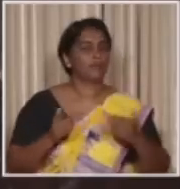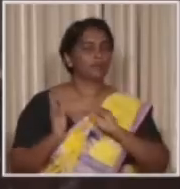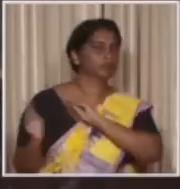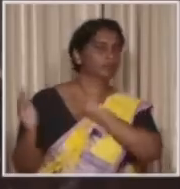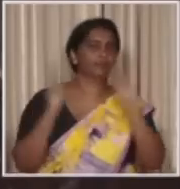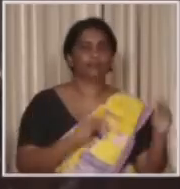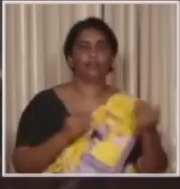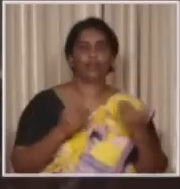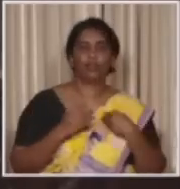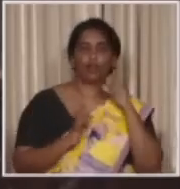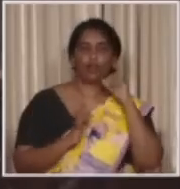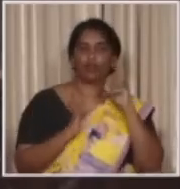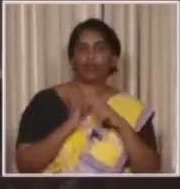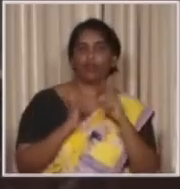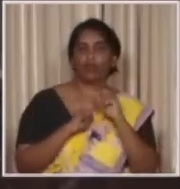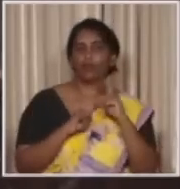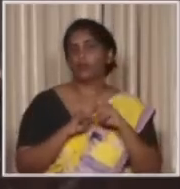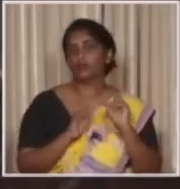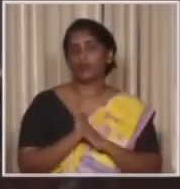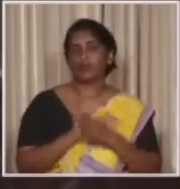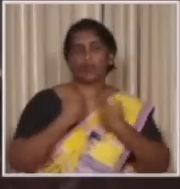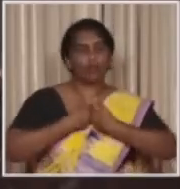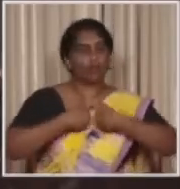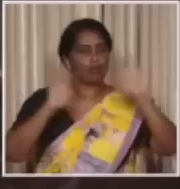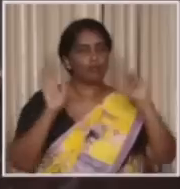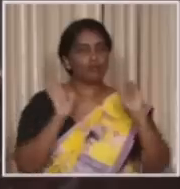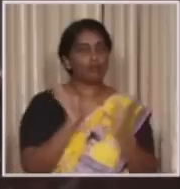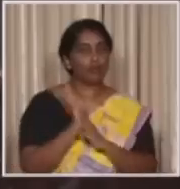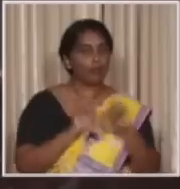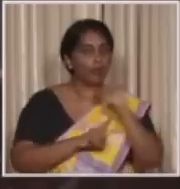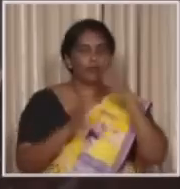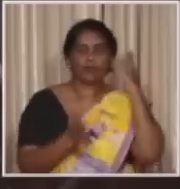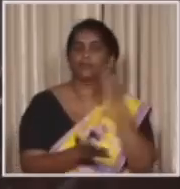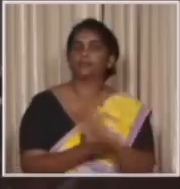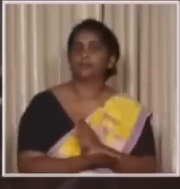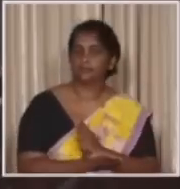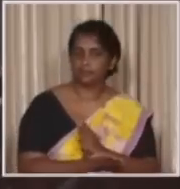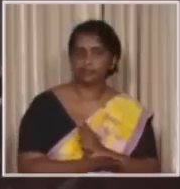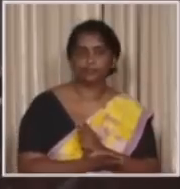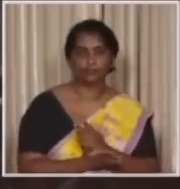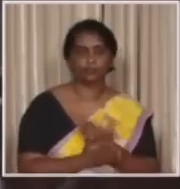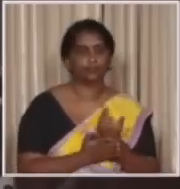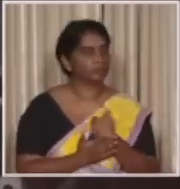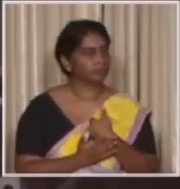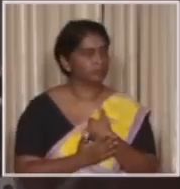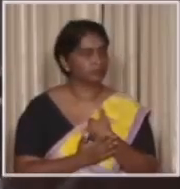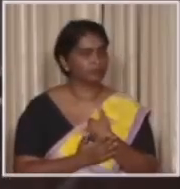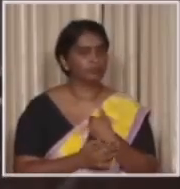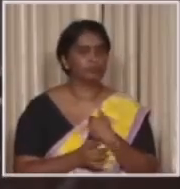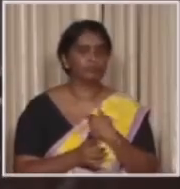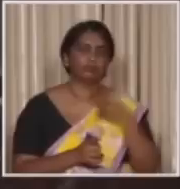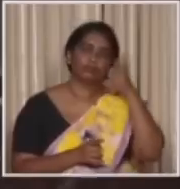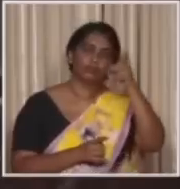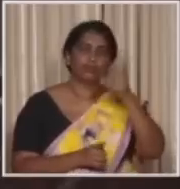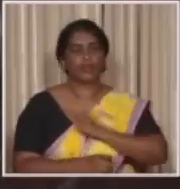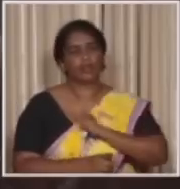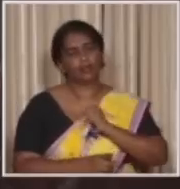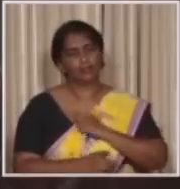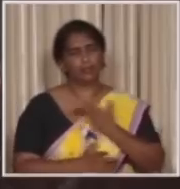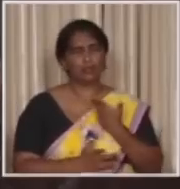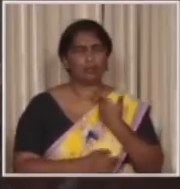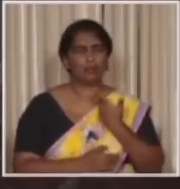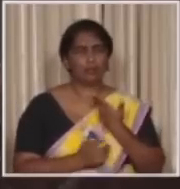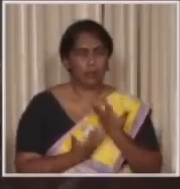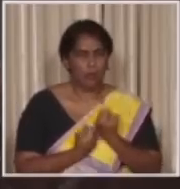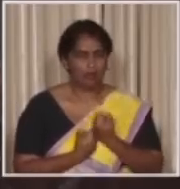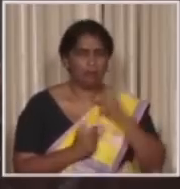තැබුවා. අපේ කෝප් කමිටුව විසිරුවා හැරියා. මේ කමිටුව රැස් වෙන එක නැවතුණා. අපි ඒක ගැන ඒක එතුමාලා කැමැත්තෙන් කරාද ඕනකමින්